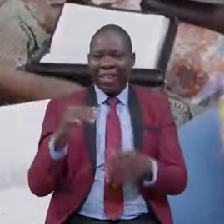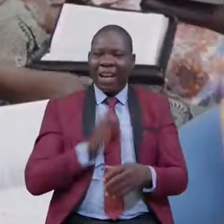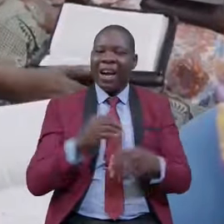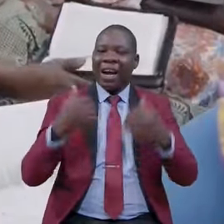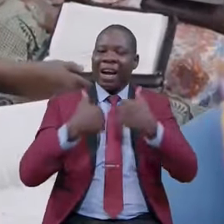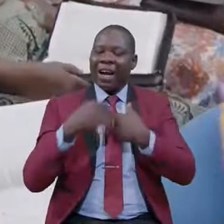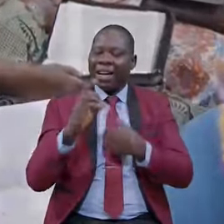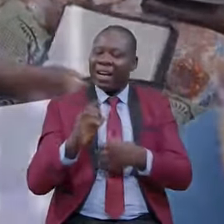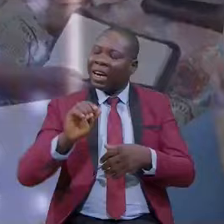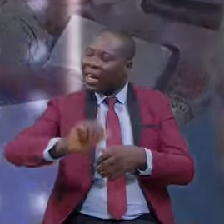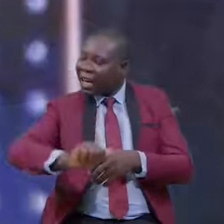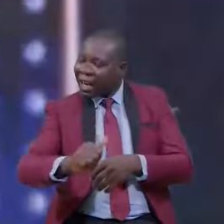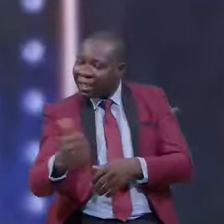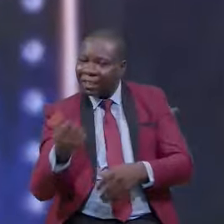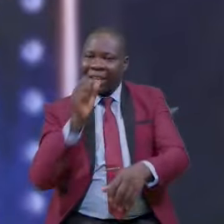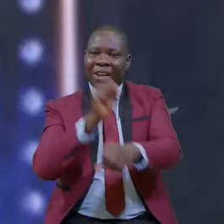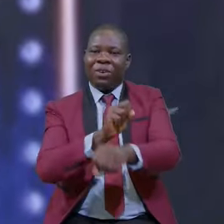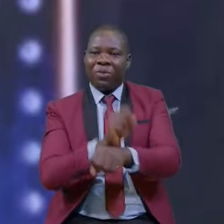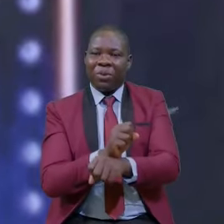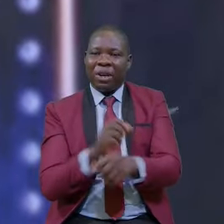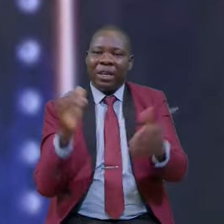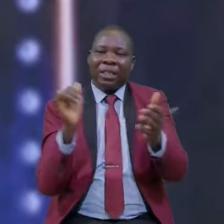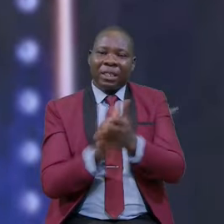J'ai un devoir.